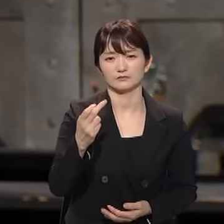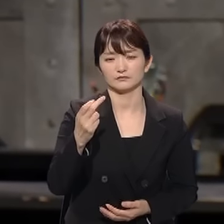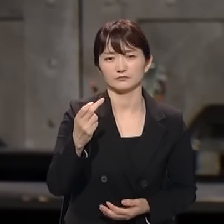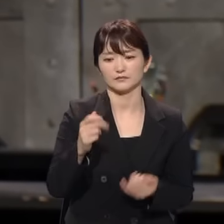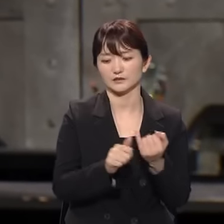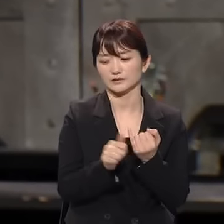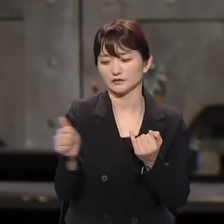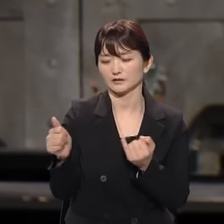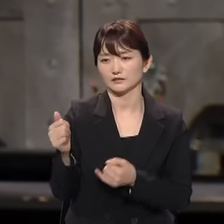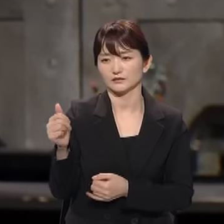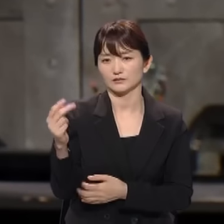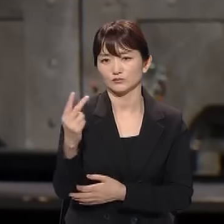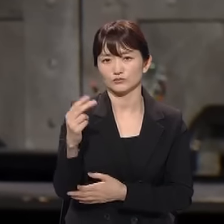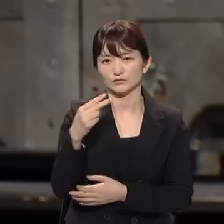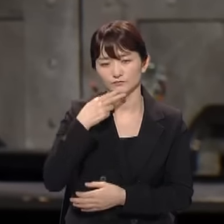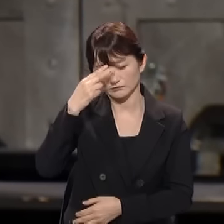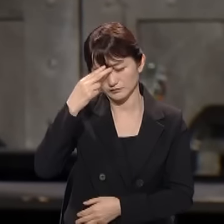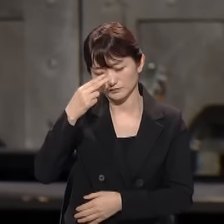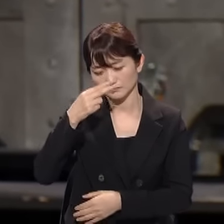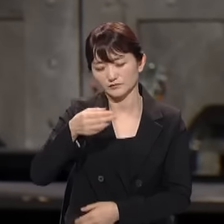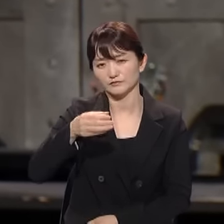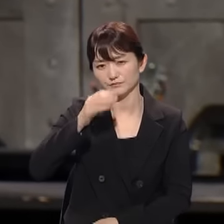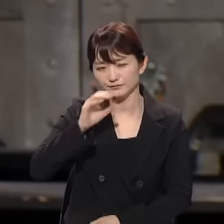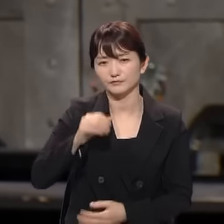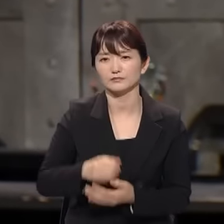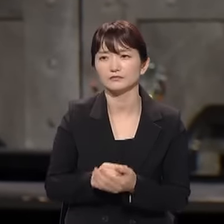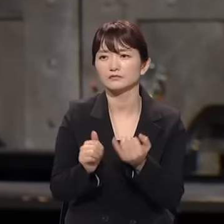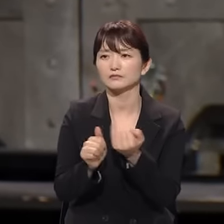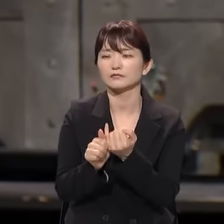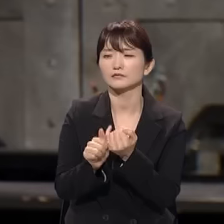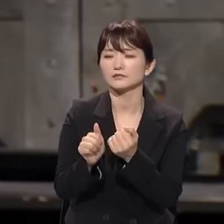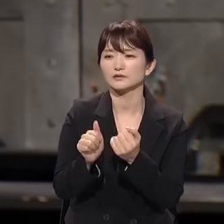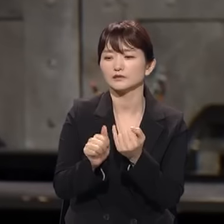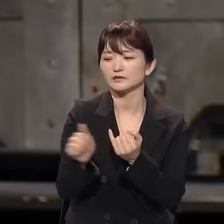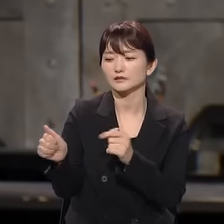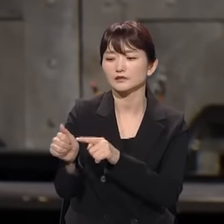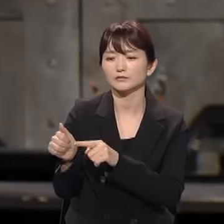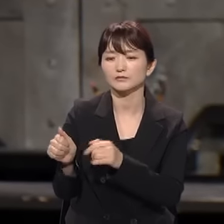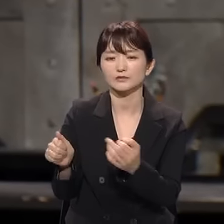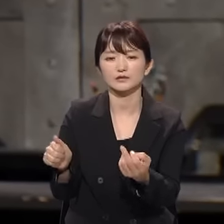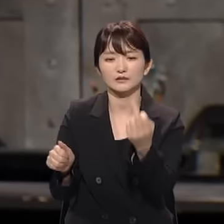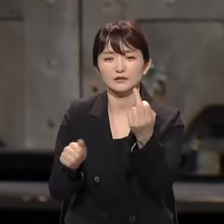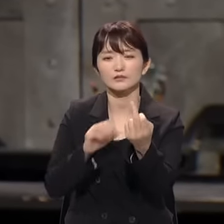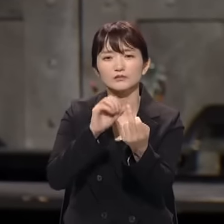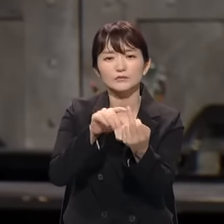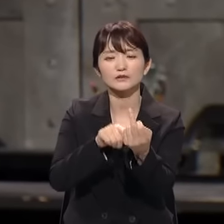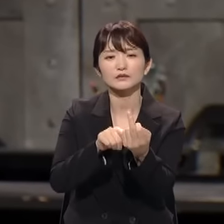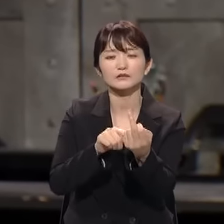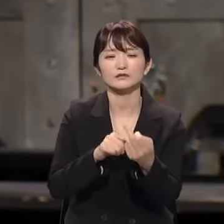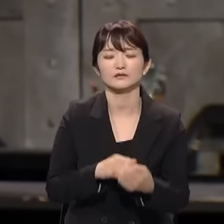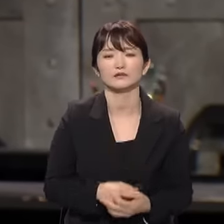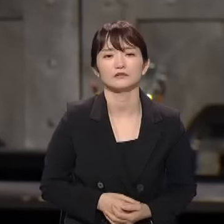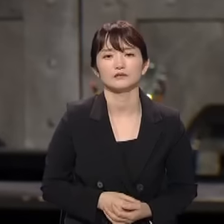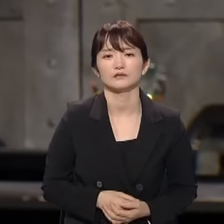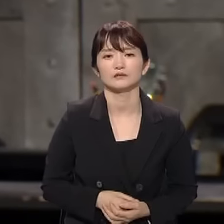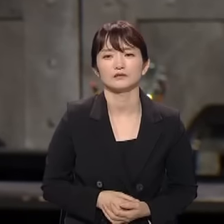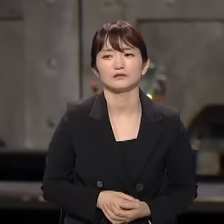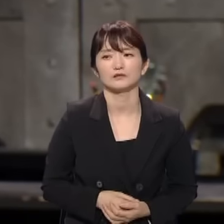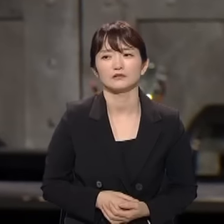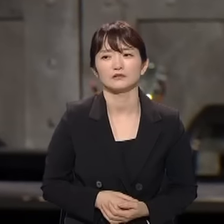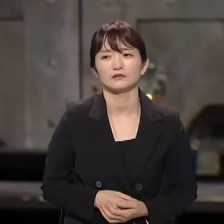이제 술을 좀 마셨던 것 같은데 술을 마시자 남편이 좀 취해서 형님한테 그런 형부한테 그런 얘기를 했던 것 같아요.